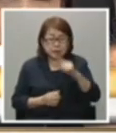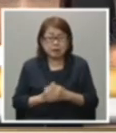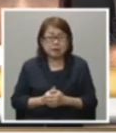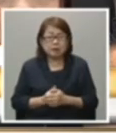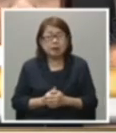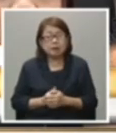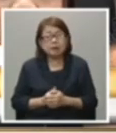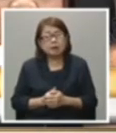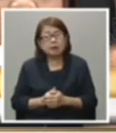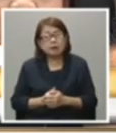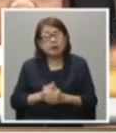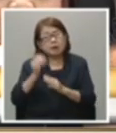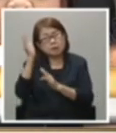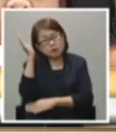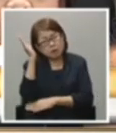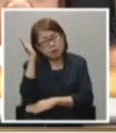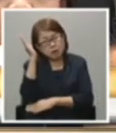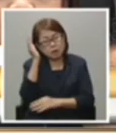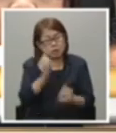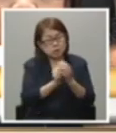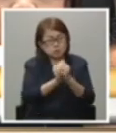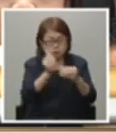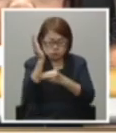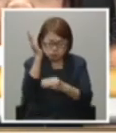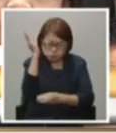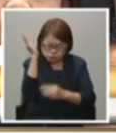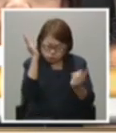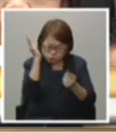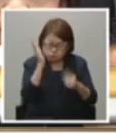ของคนภาคเหนือนะคะอย่าทำเลยค่ะท่าน